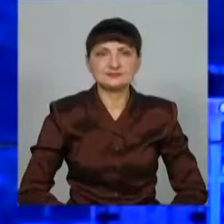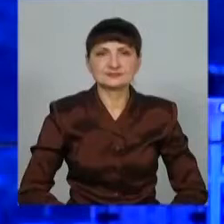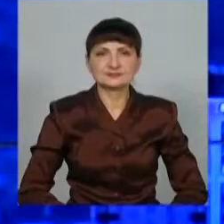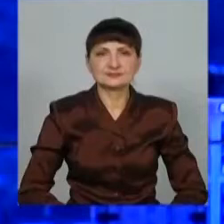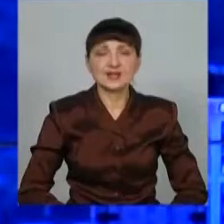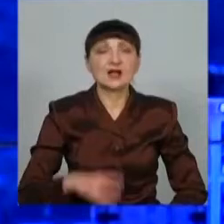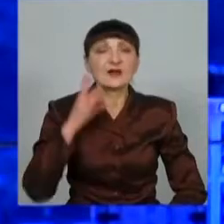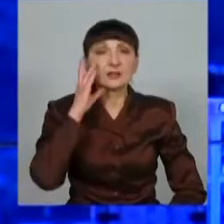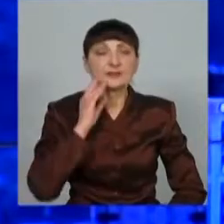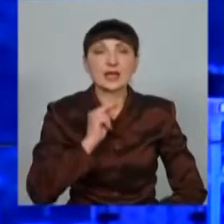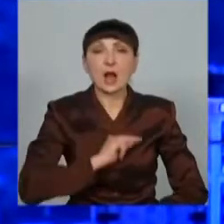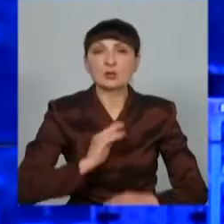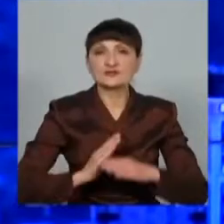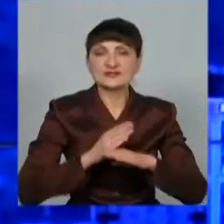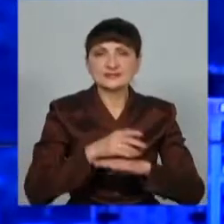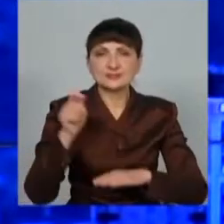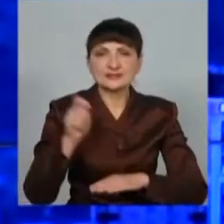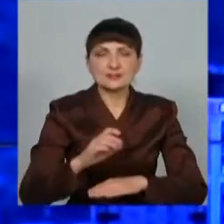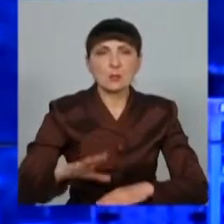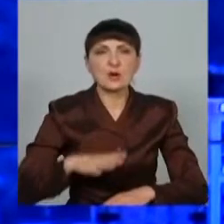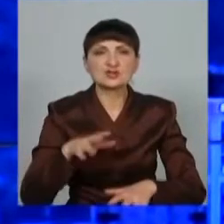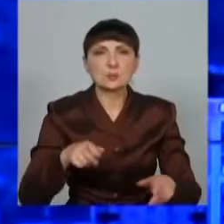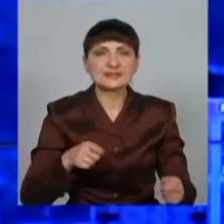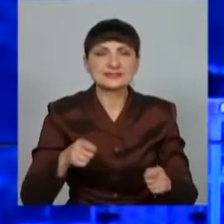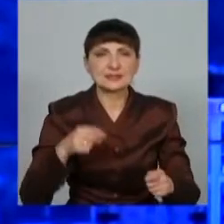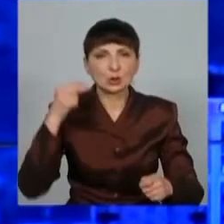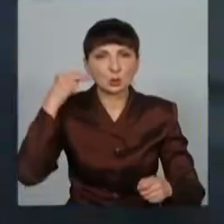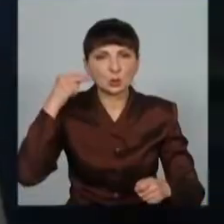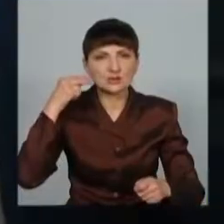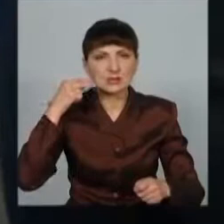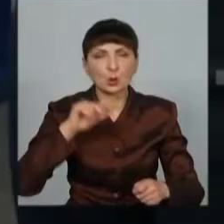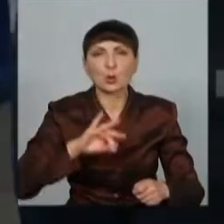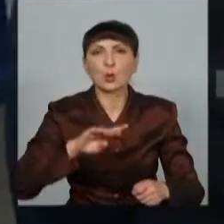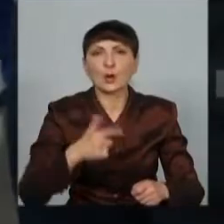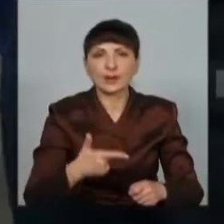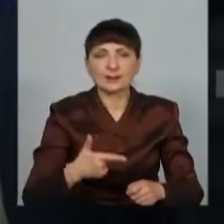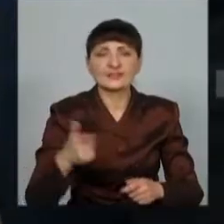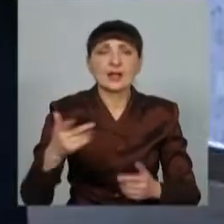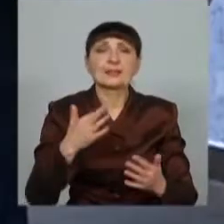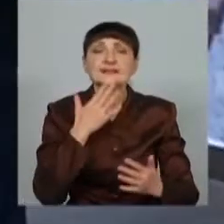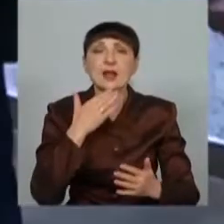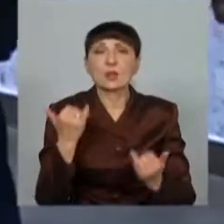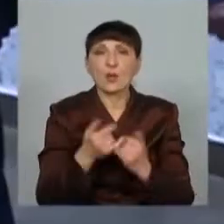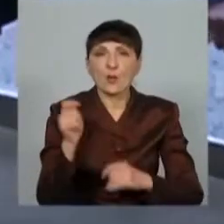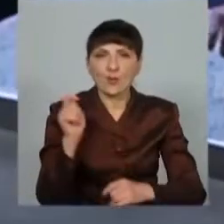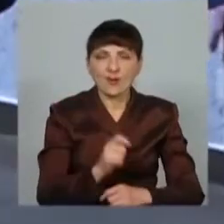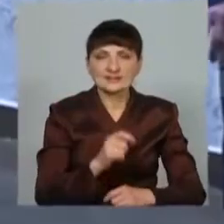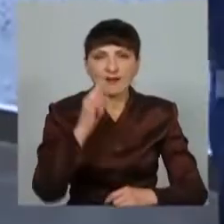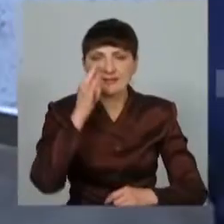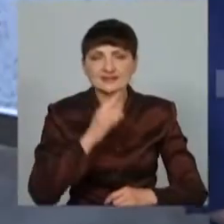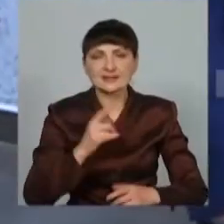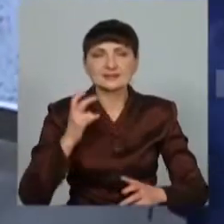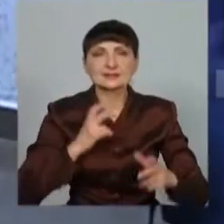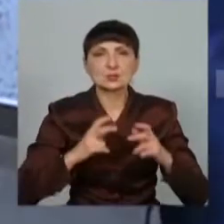в алматы с рабочим визитом прибыл экс президент турции абдулла гюль высокопоставленный иностранный гость посетил казахский национальный университет